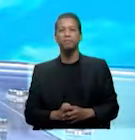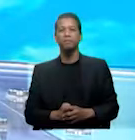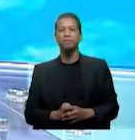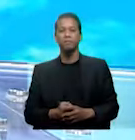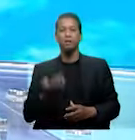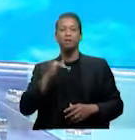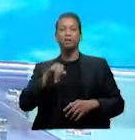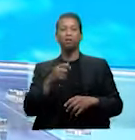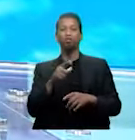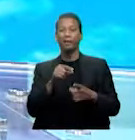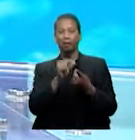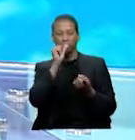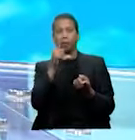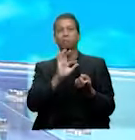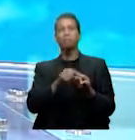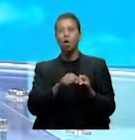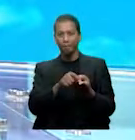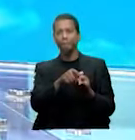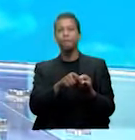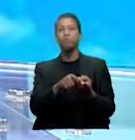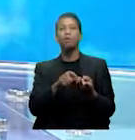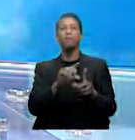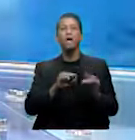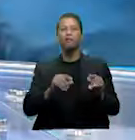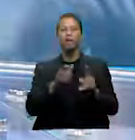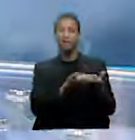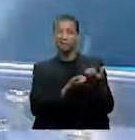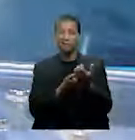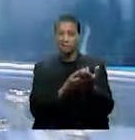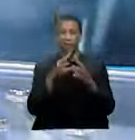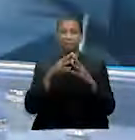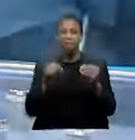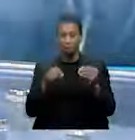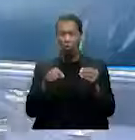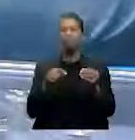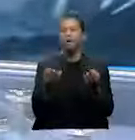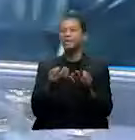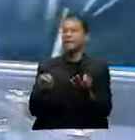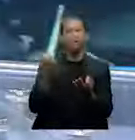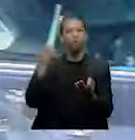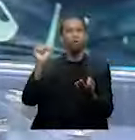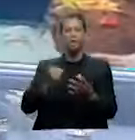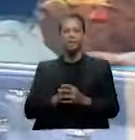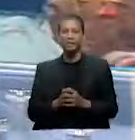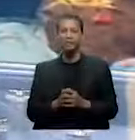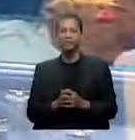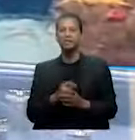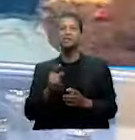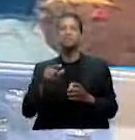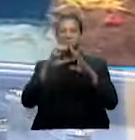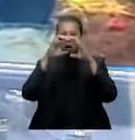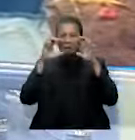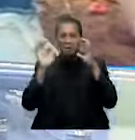Pemirsa, masih belum lepas dari ingatan, bulan Juli lalu, seorang pegawai damkar Kota Depok memprotes minimnya fasilitas. Kini akibat tidak dibekali